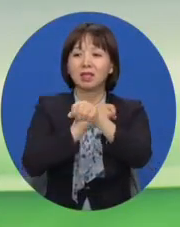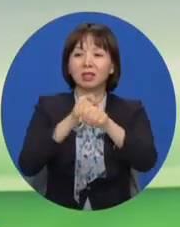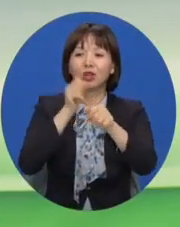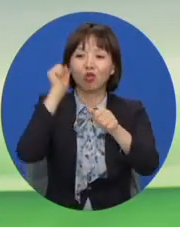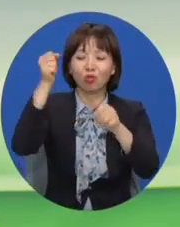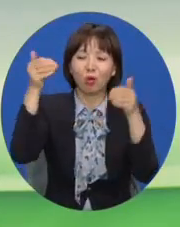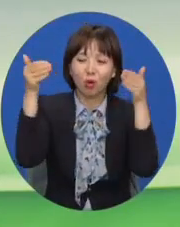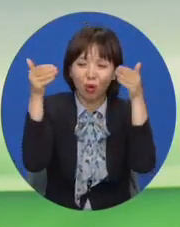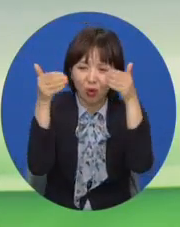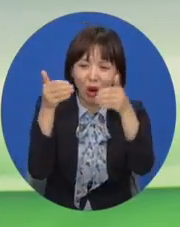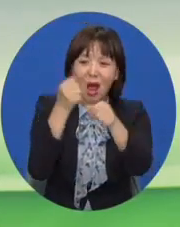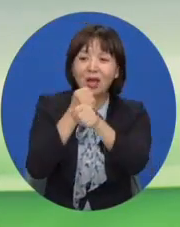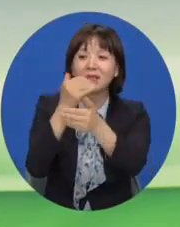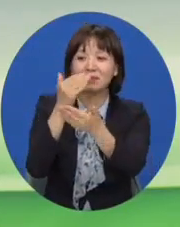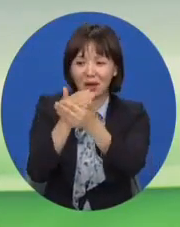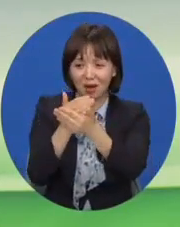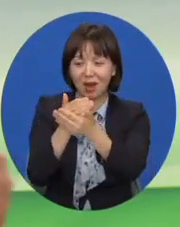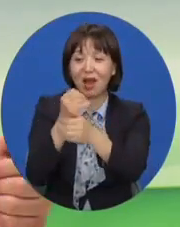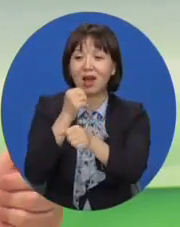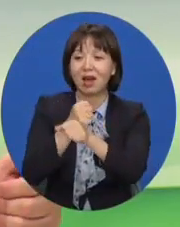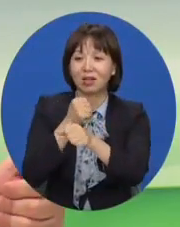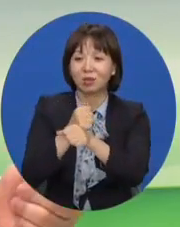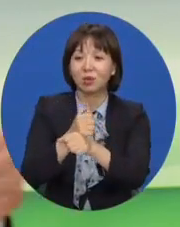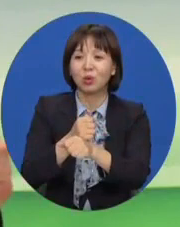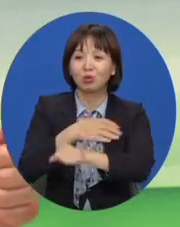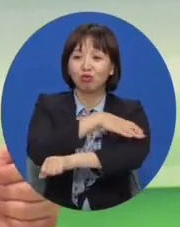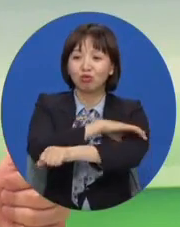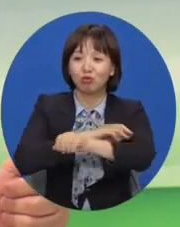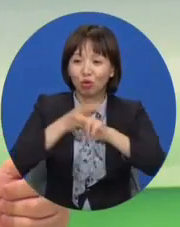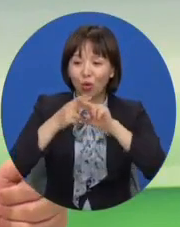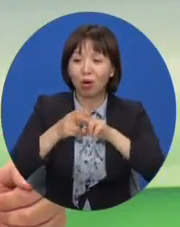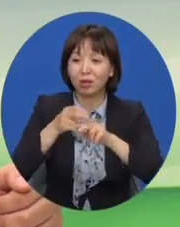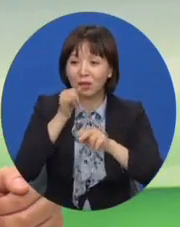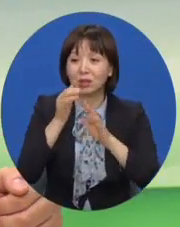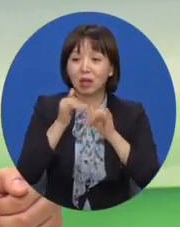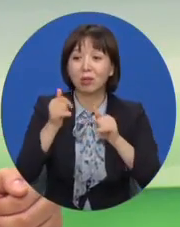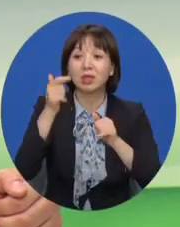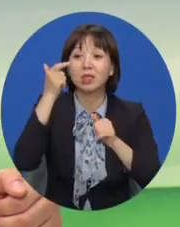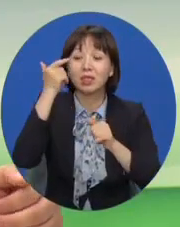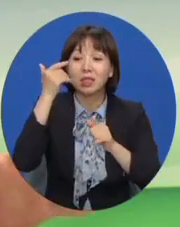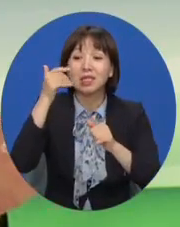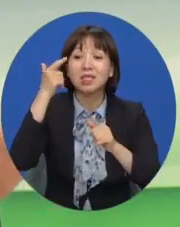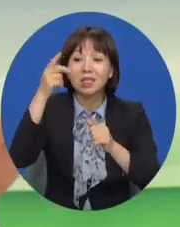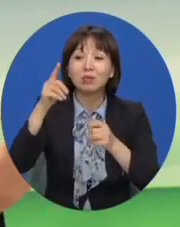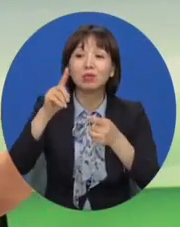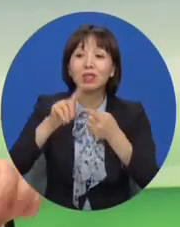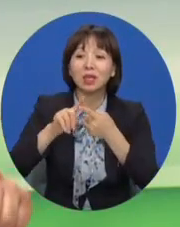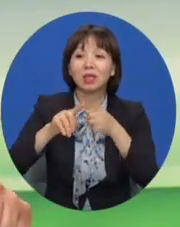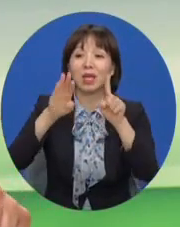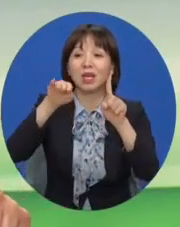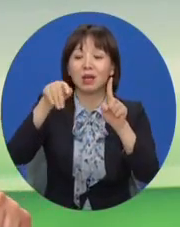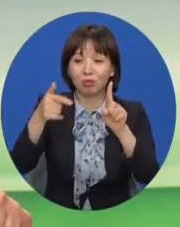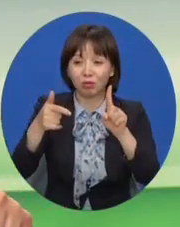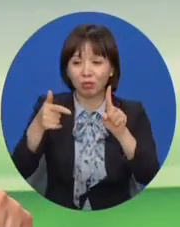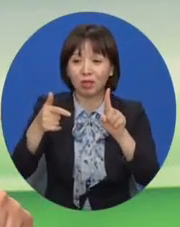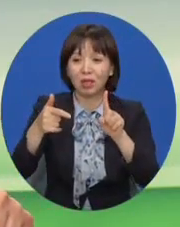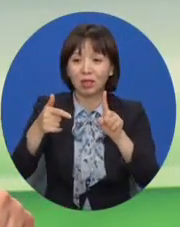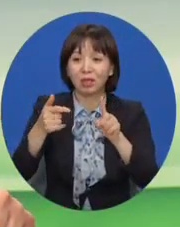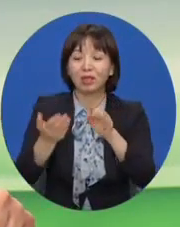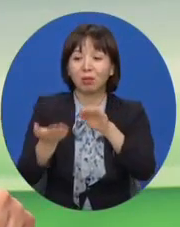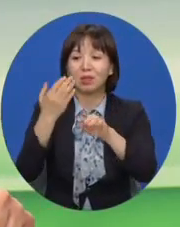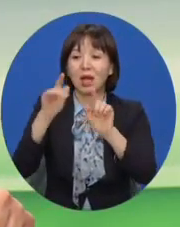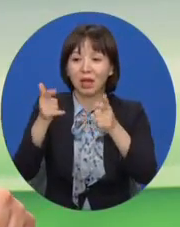않도록 유념해 주시고요. 그리고 주도권 가진 후보께서도 질문 답변 시간을 가급적 1분씩을 넘지 않도록 총 드리는 시간은 5분으로 제한하기